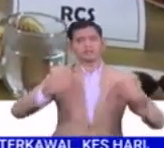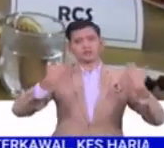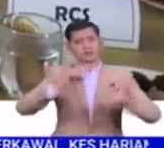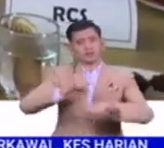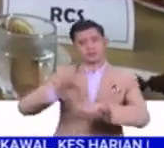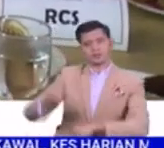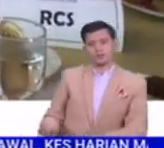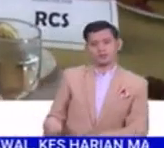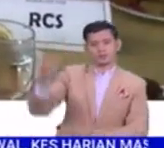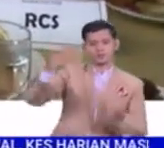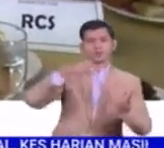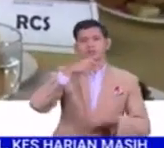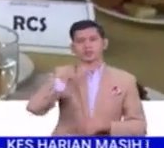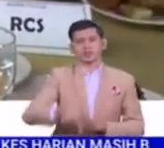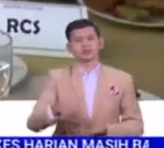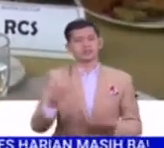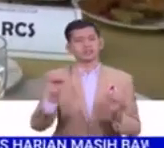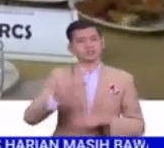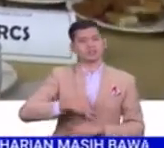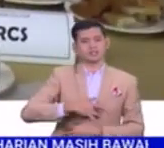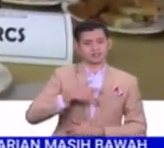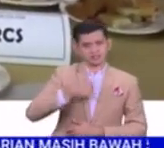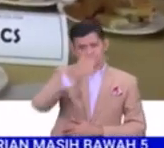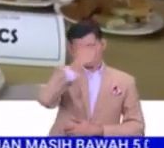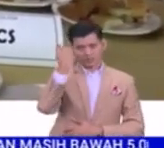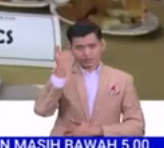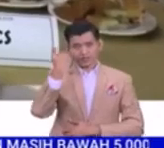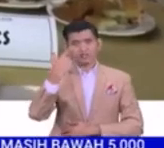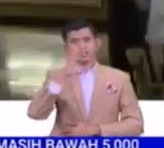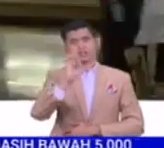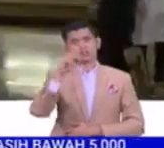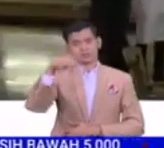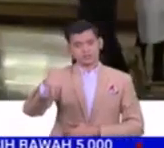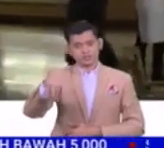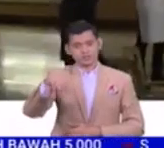berbuka yang sudah lama tidak dirasai kerana kekangan SOP.